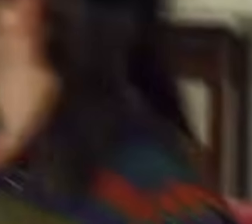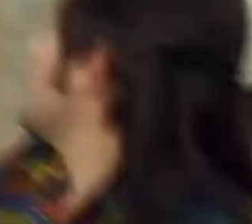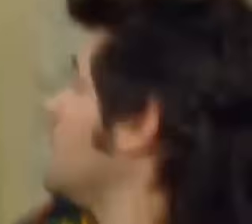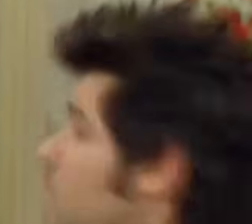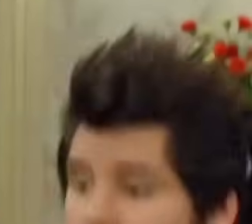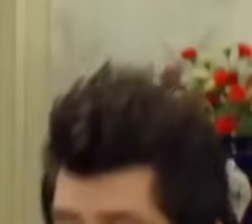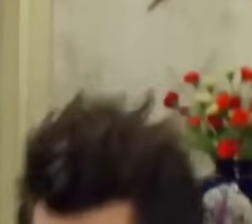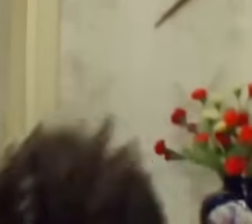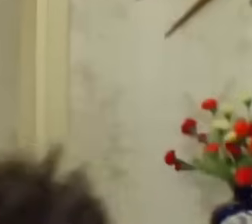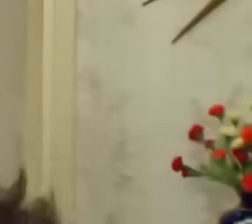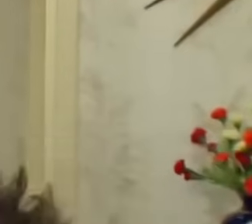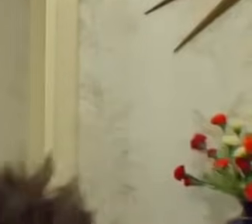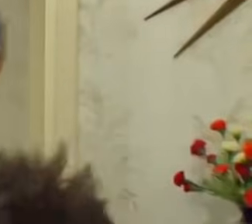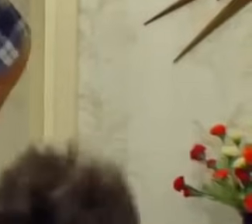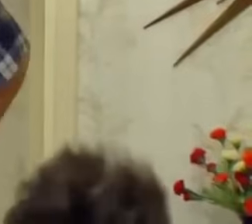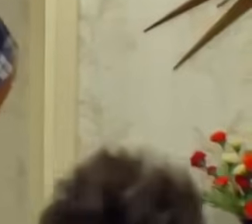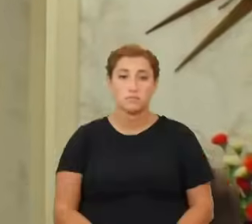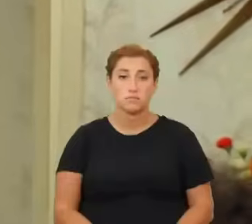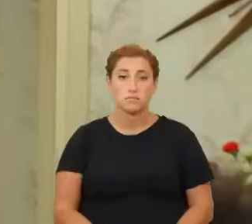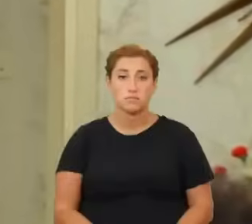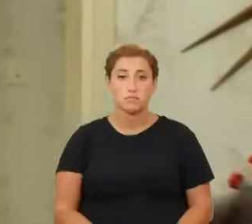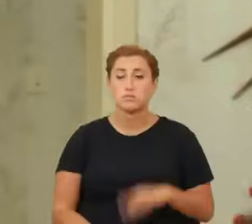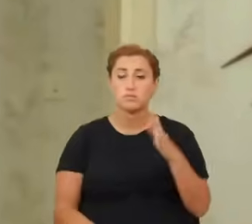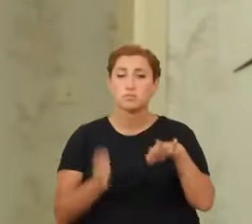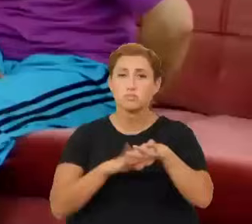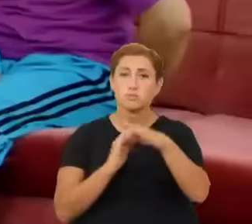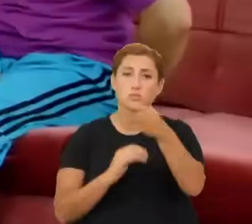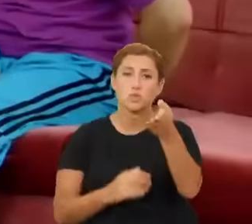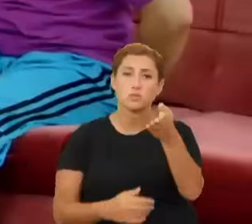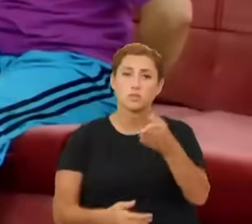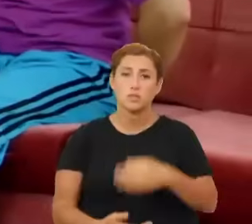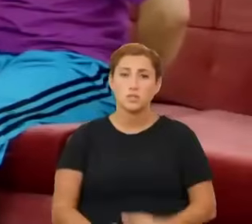Çağatay elindeki külahları arkasına sakladı. Ne yapıyorsun sonra?